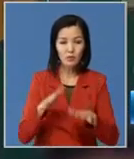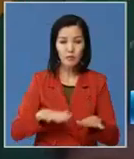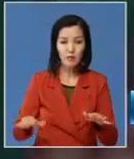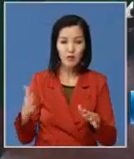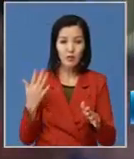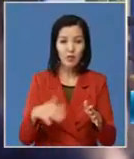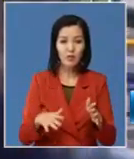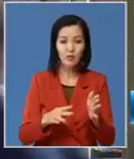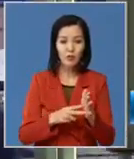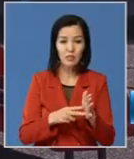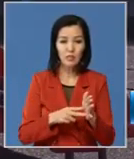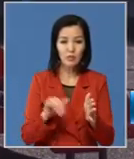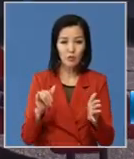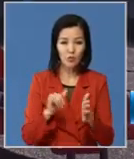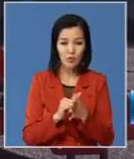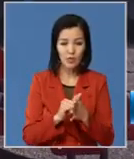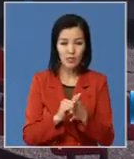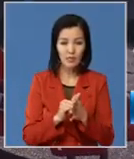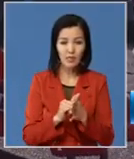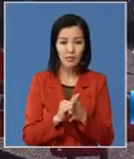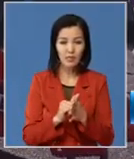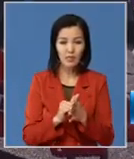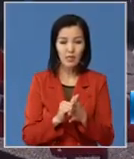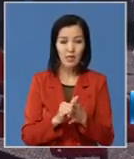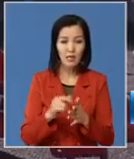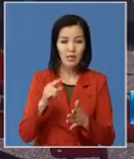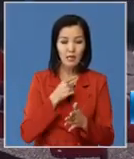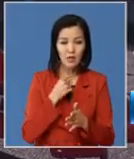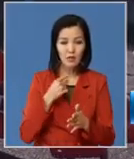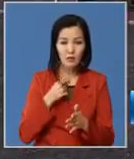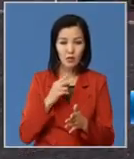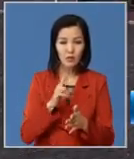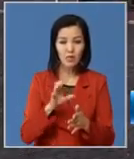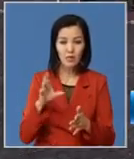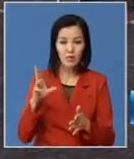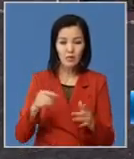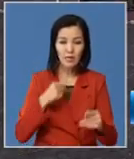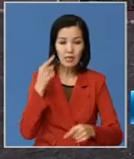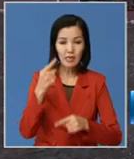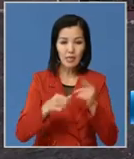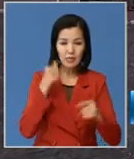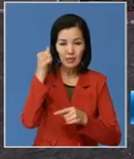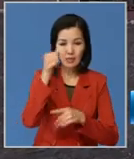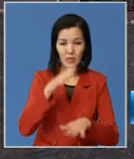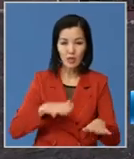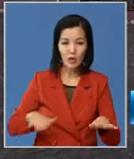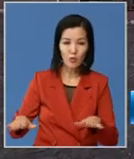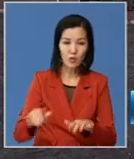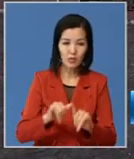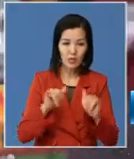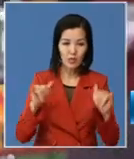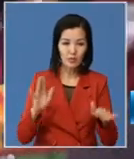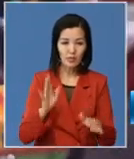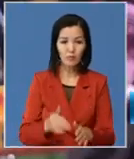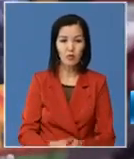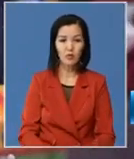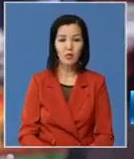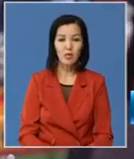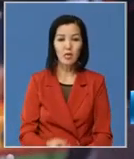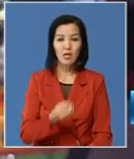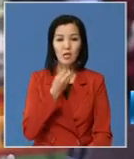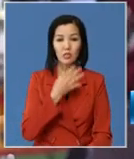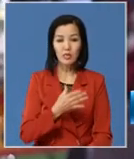анау саяжайларда тұрып жатқан жоғарғы жақтағы үйлерге барып келдік. Өте аянышты. Соларға қазір мына бүгінгі күннің